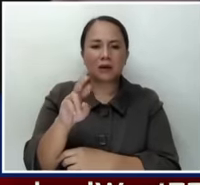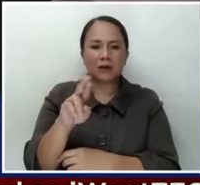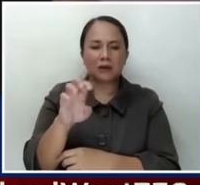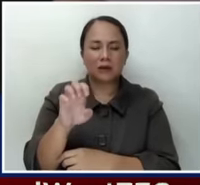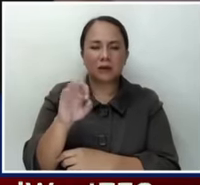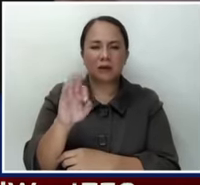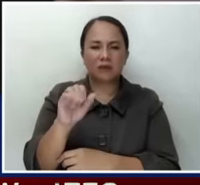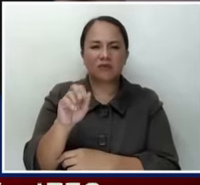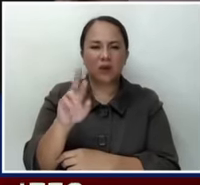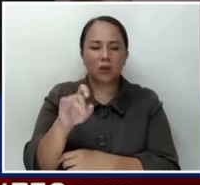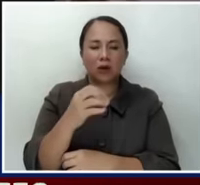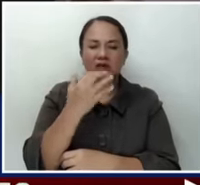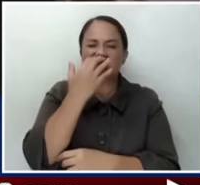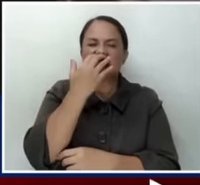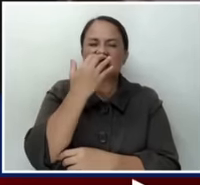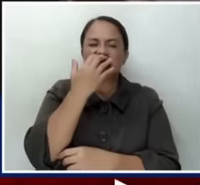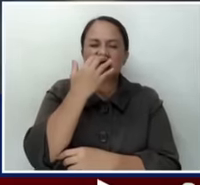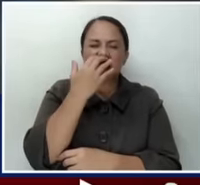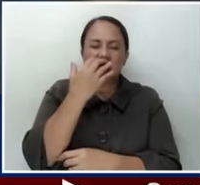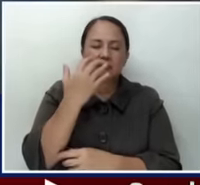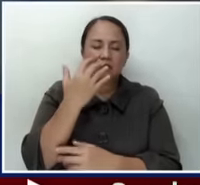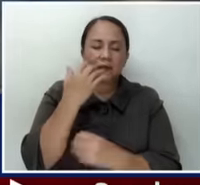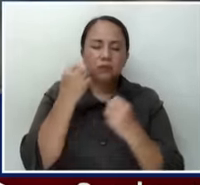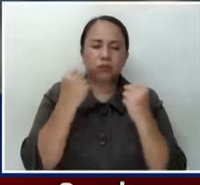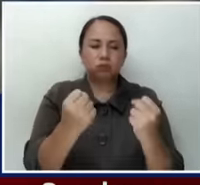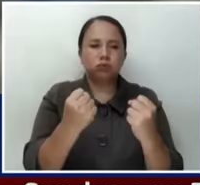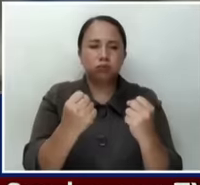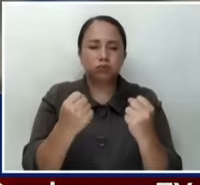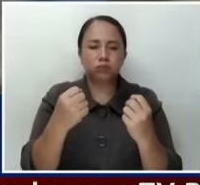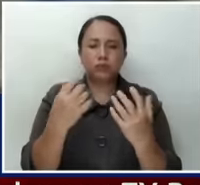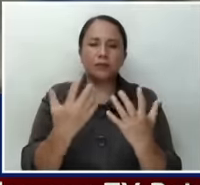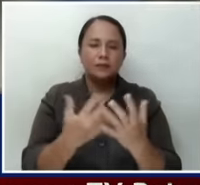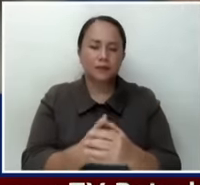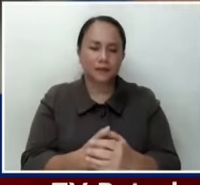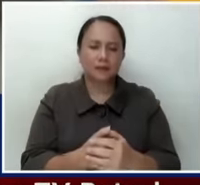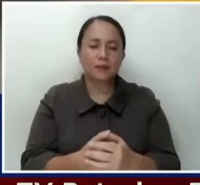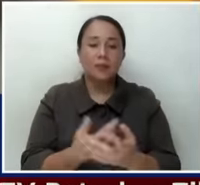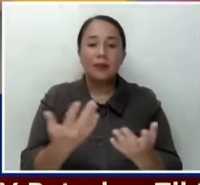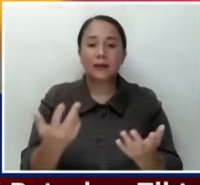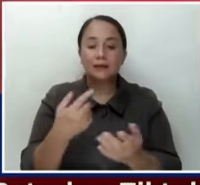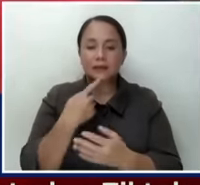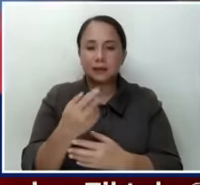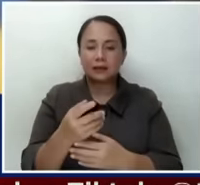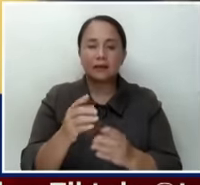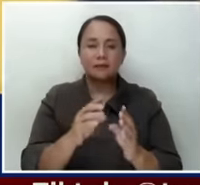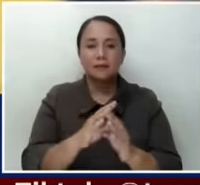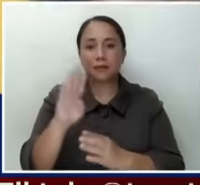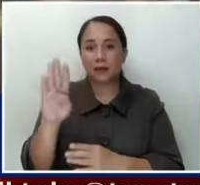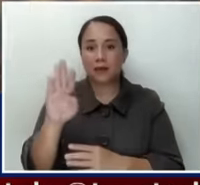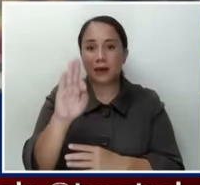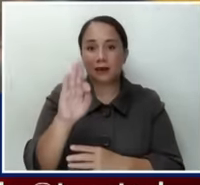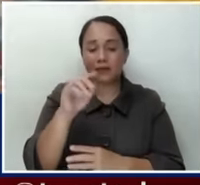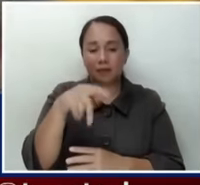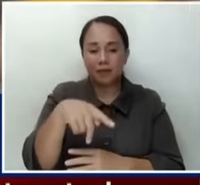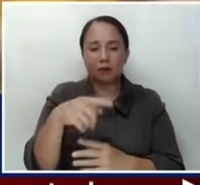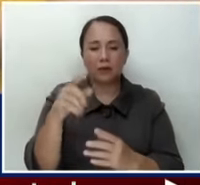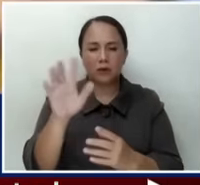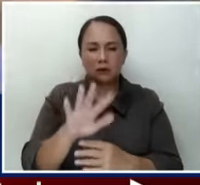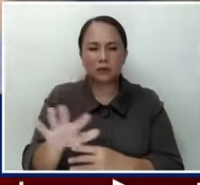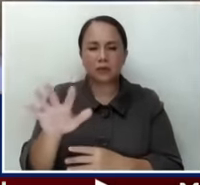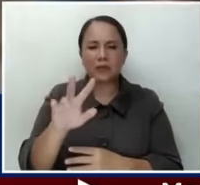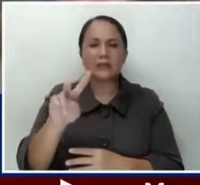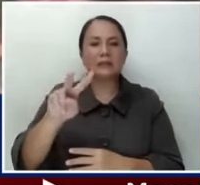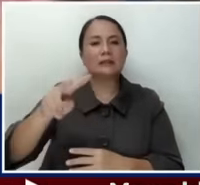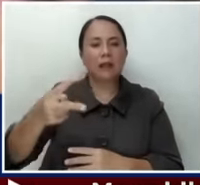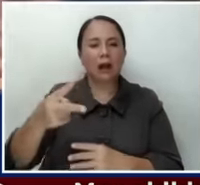ngang malanghap nila yung usok mula sa sunog. Ayon sa Bureau of Fire Protection, umabot hanggang second